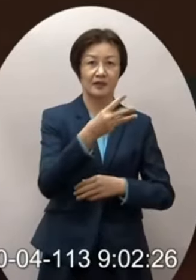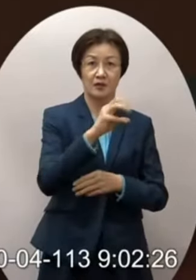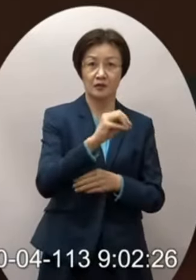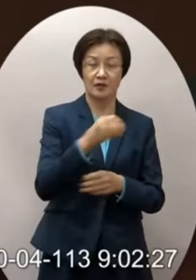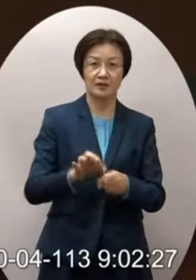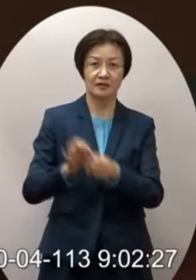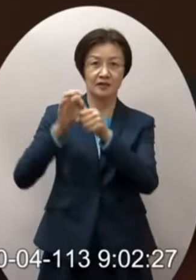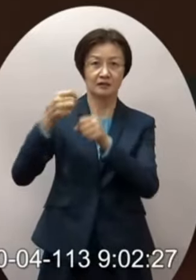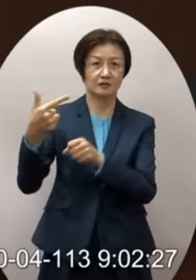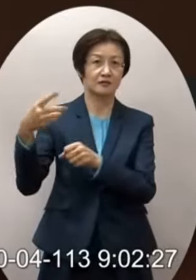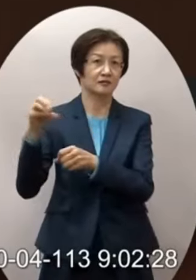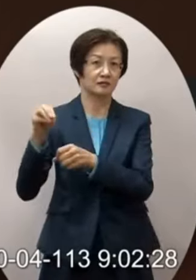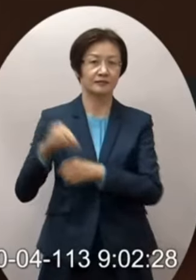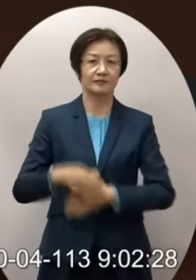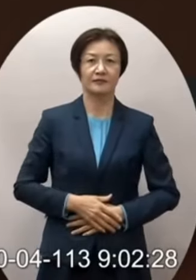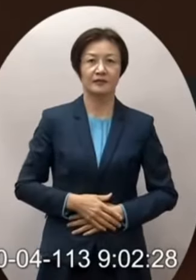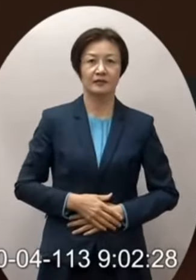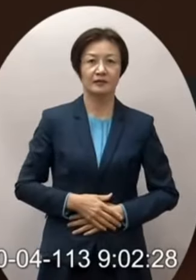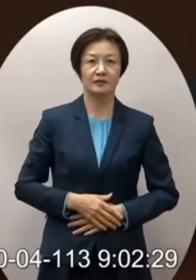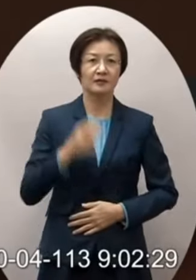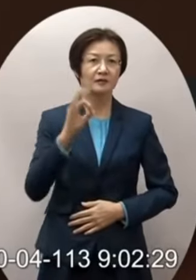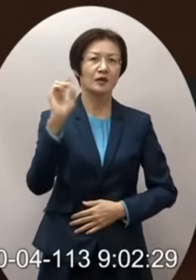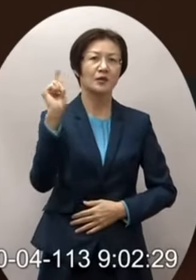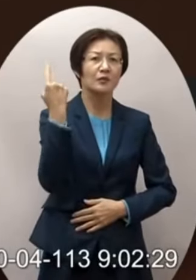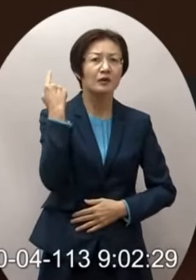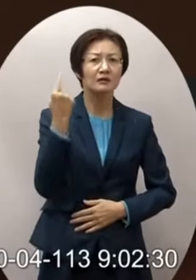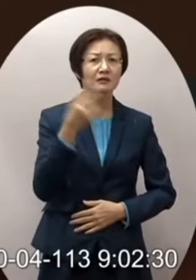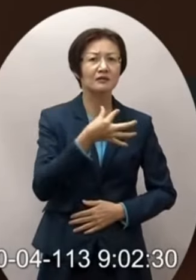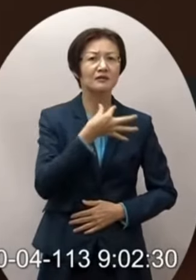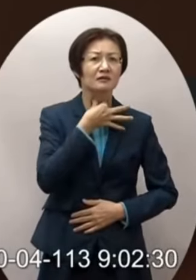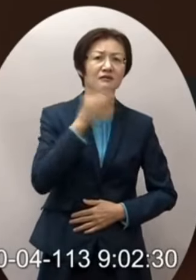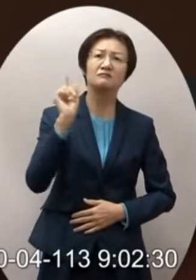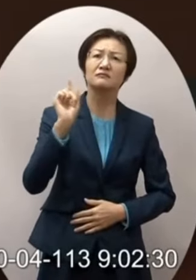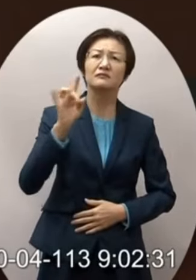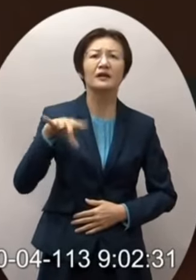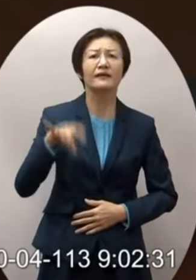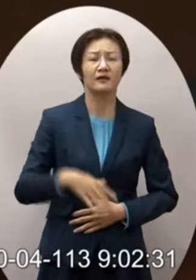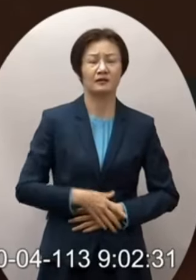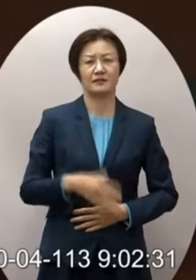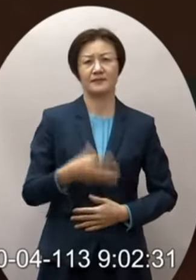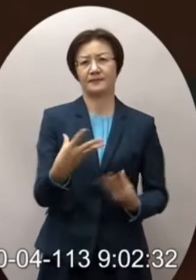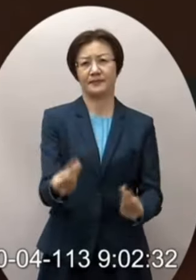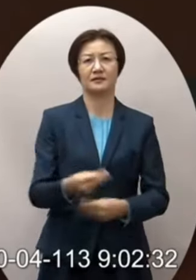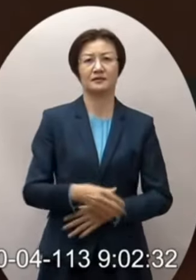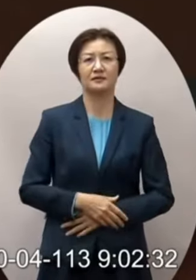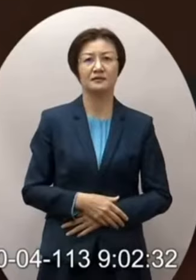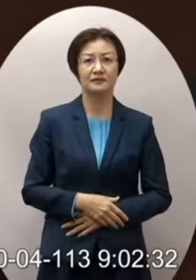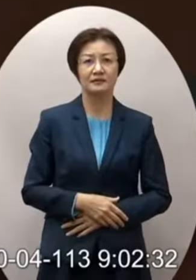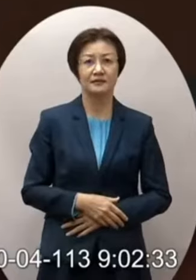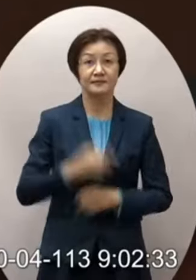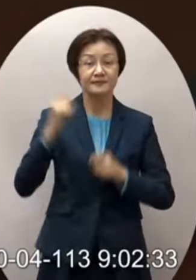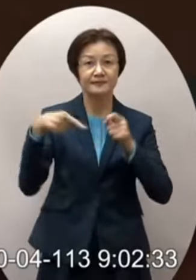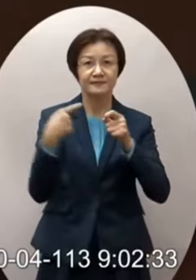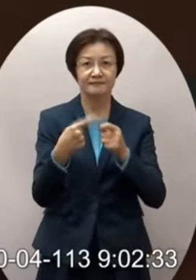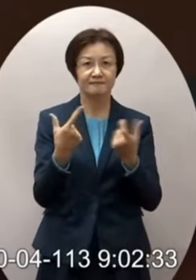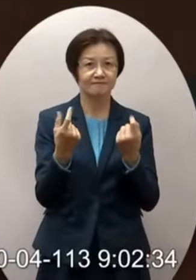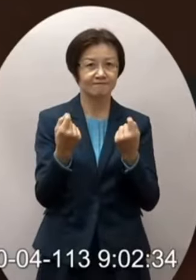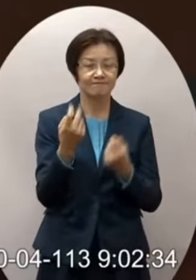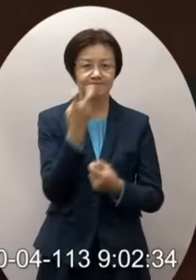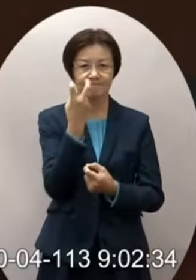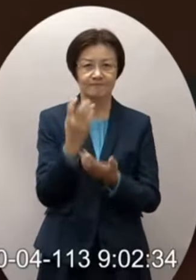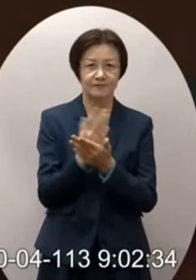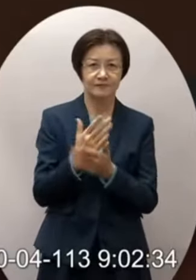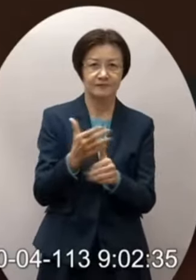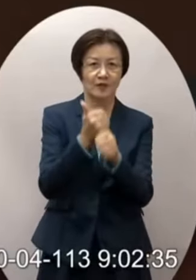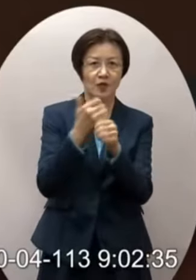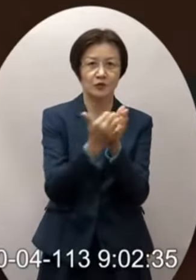调高到6万块，裁员有困难吗？当然没有困难。明年我们来看看，总预